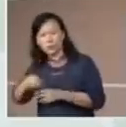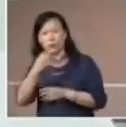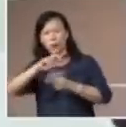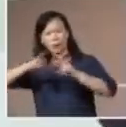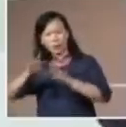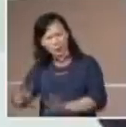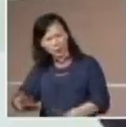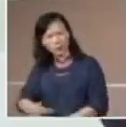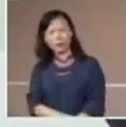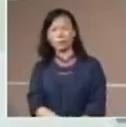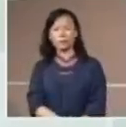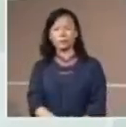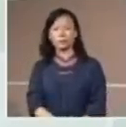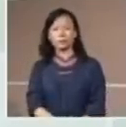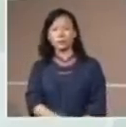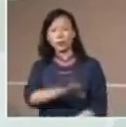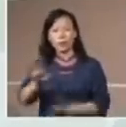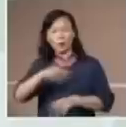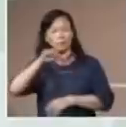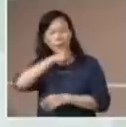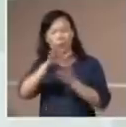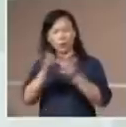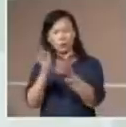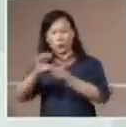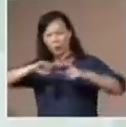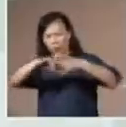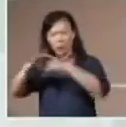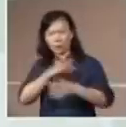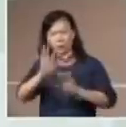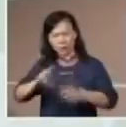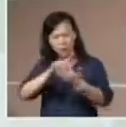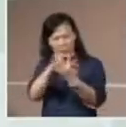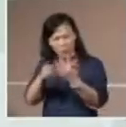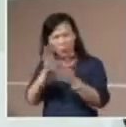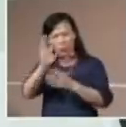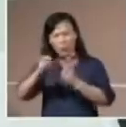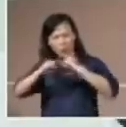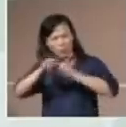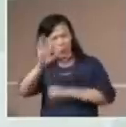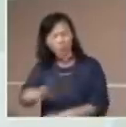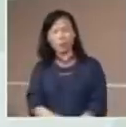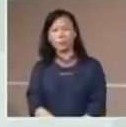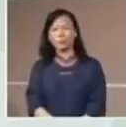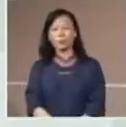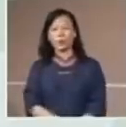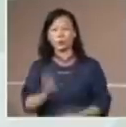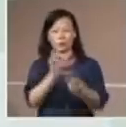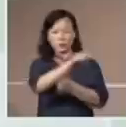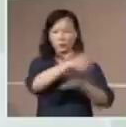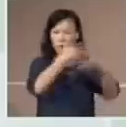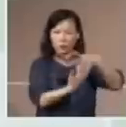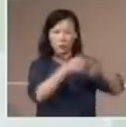要改变现状？就讲台湾对这个国际现有秩序是毋是有挑战？我想这就是伫美